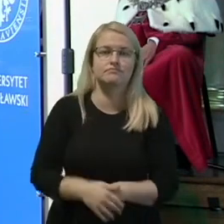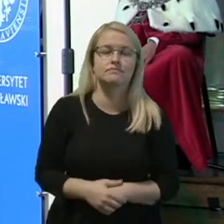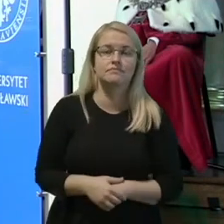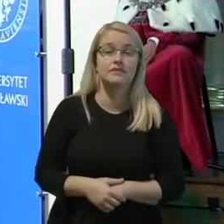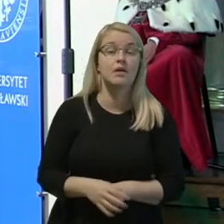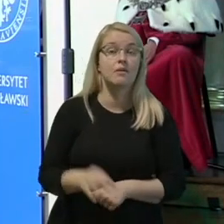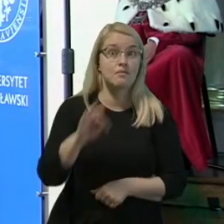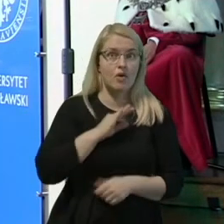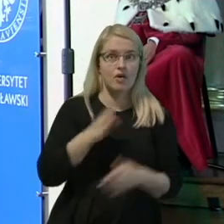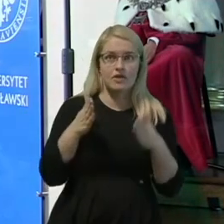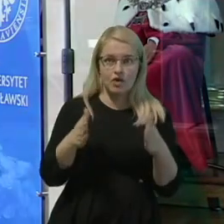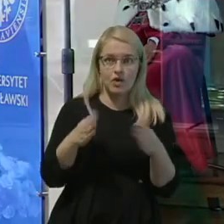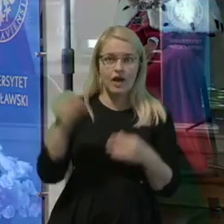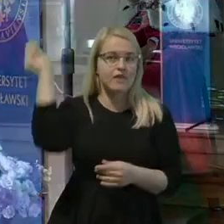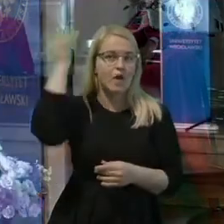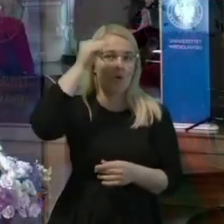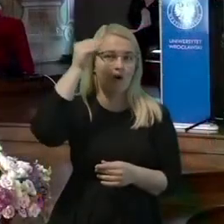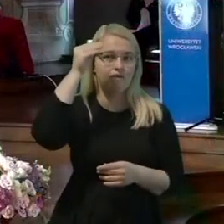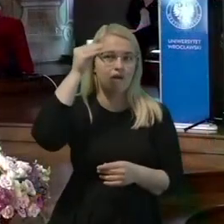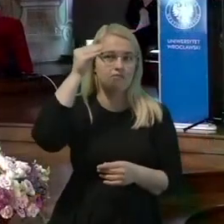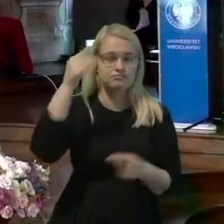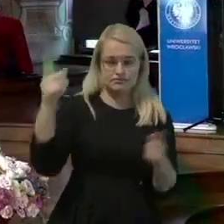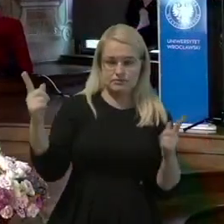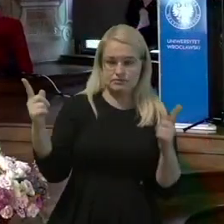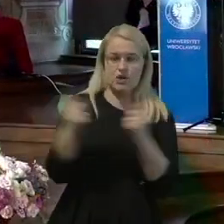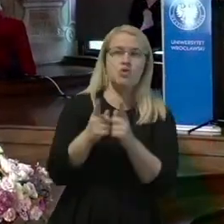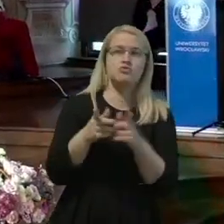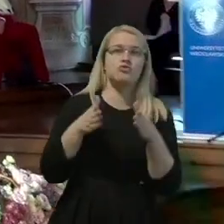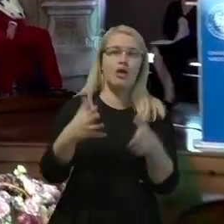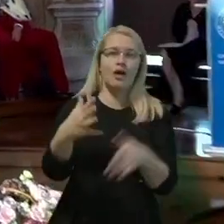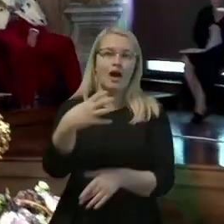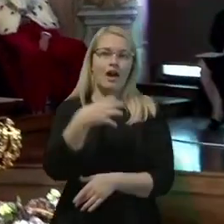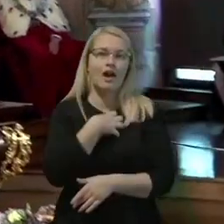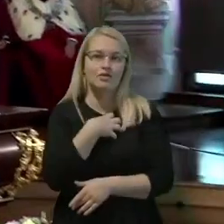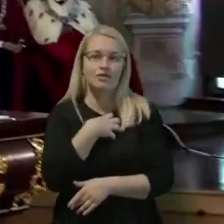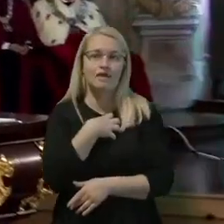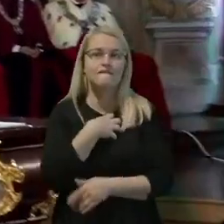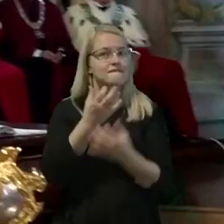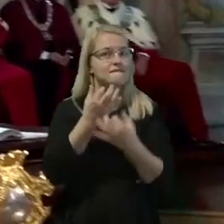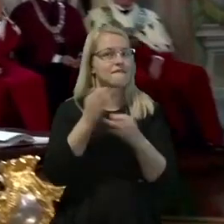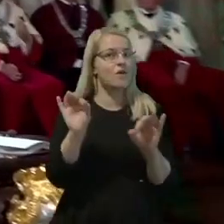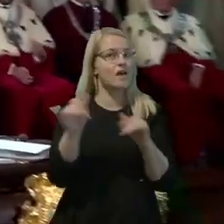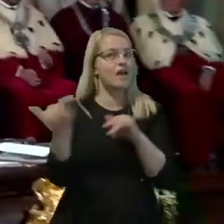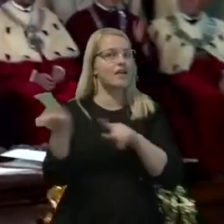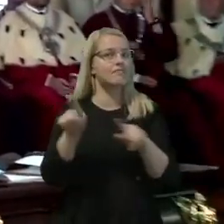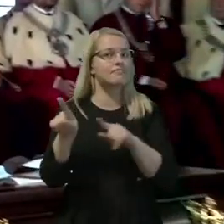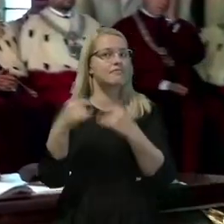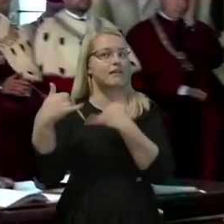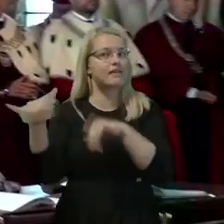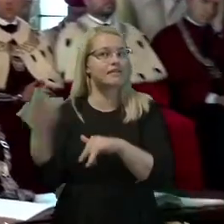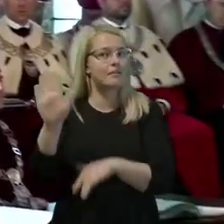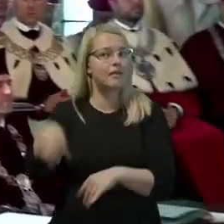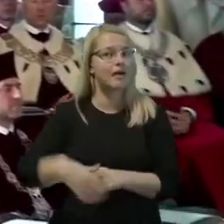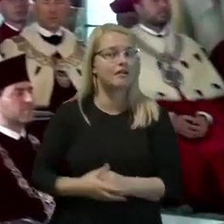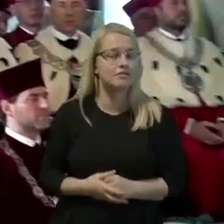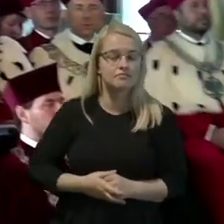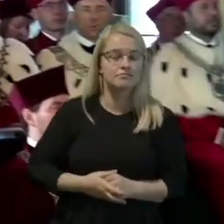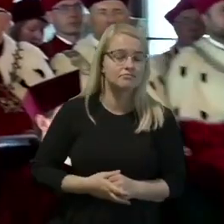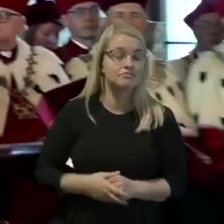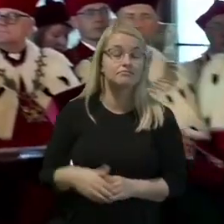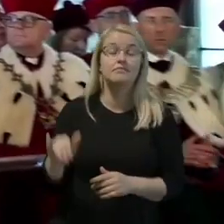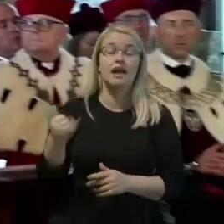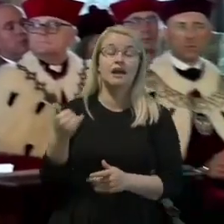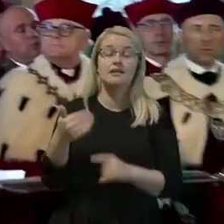Cóż, gdy moja droga naukowa zbiegła się z drogą rektora, wolność nabrała jeszcze innego znaczenia.